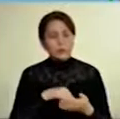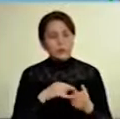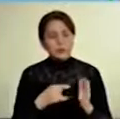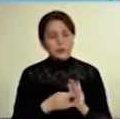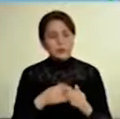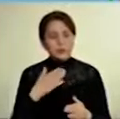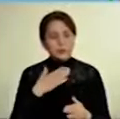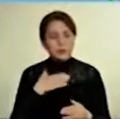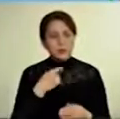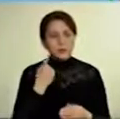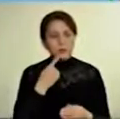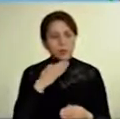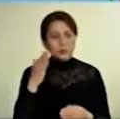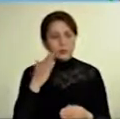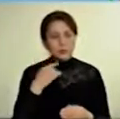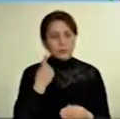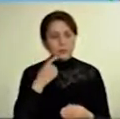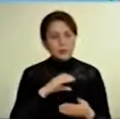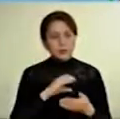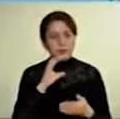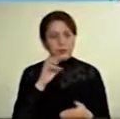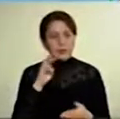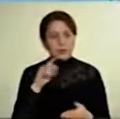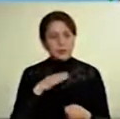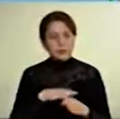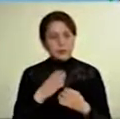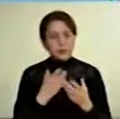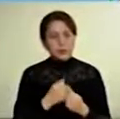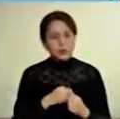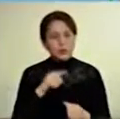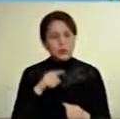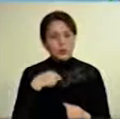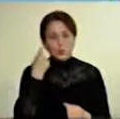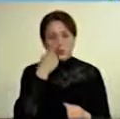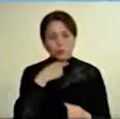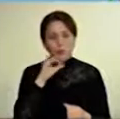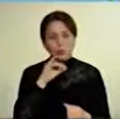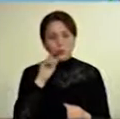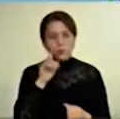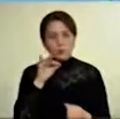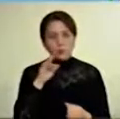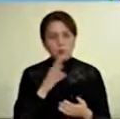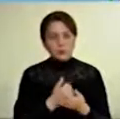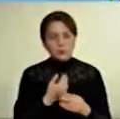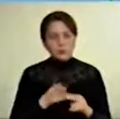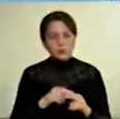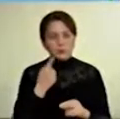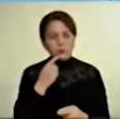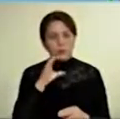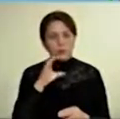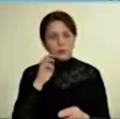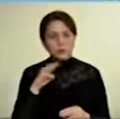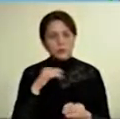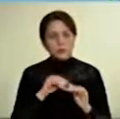kvadratchalarni biz bir tomonini 1 santimetr deb oladigan bo'lsak, uni yuzini topishimiz uchun esa 1 santimetr